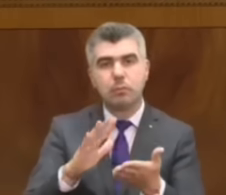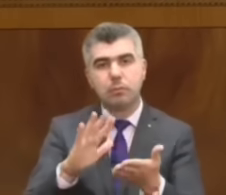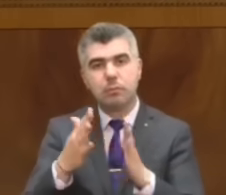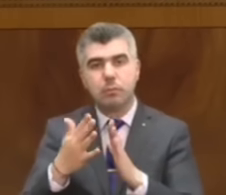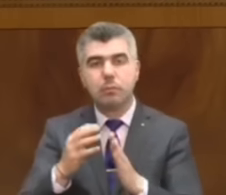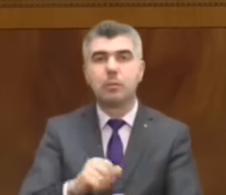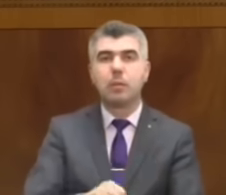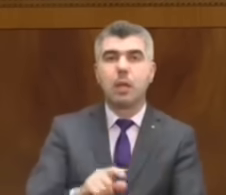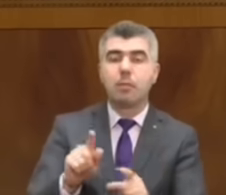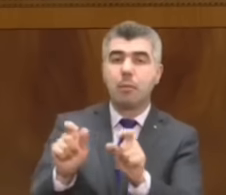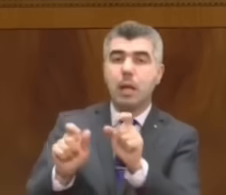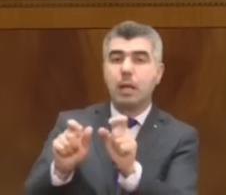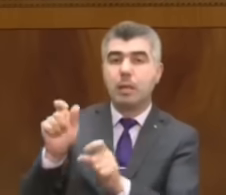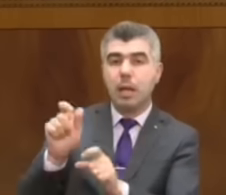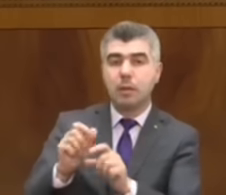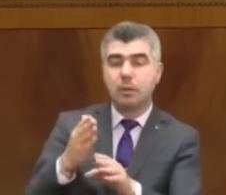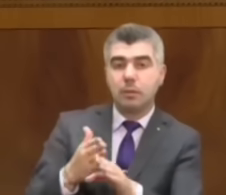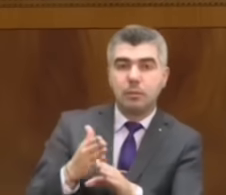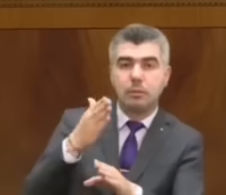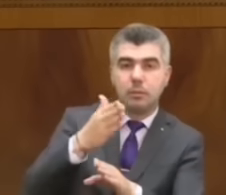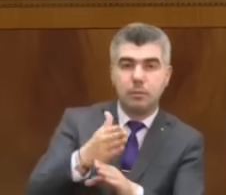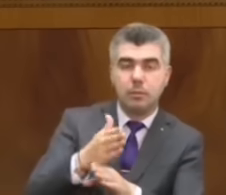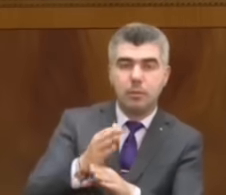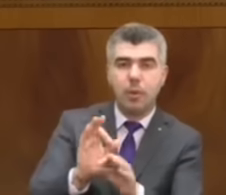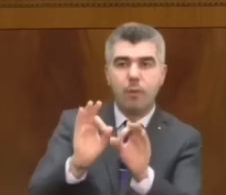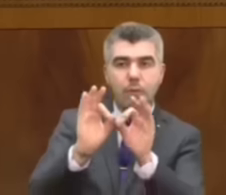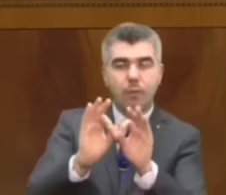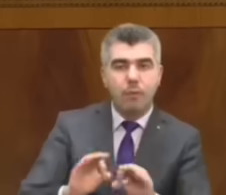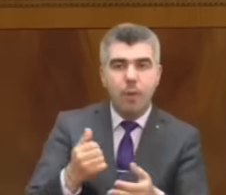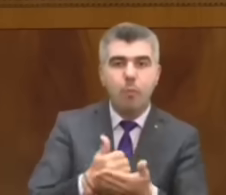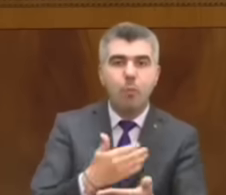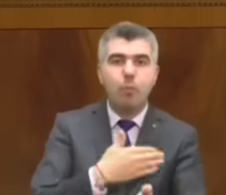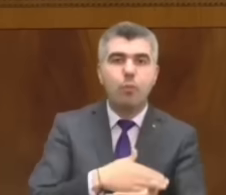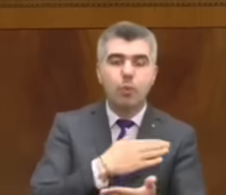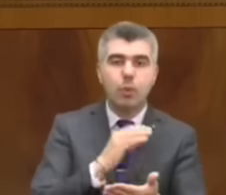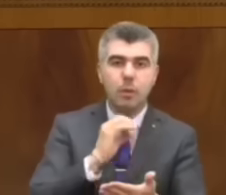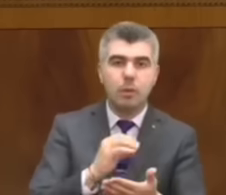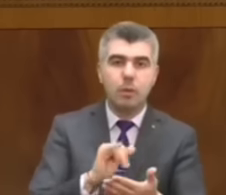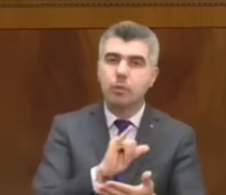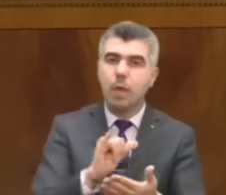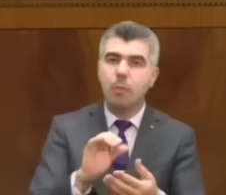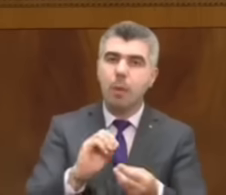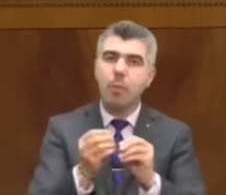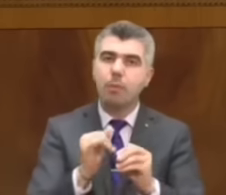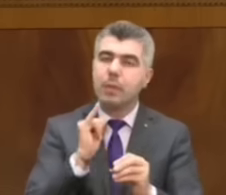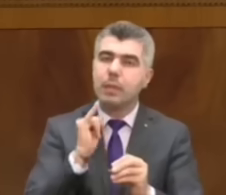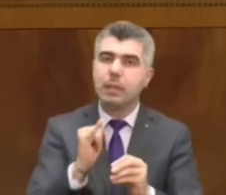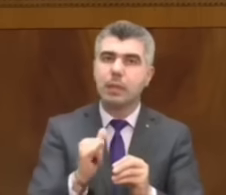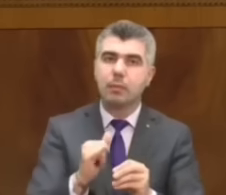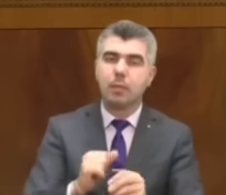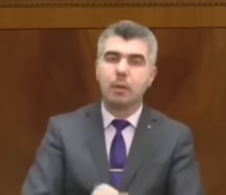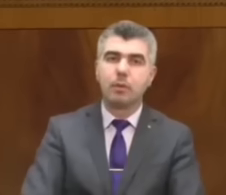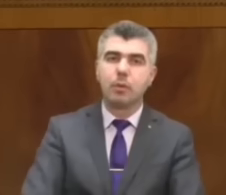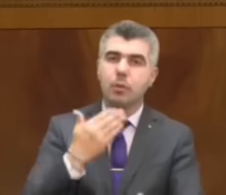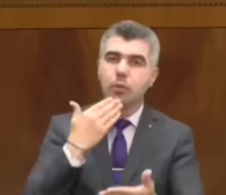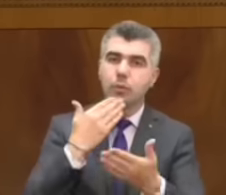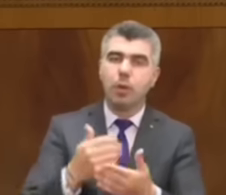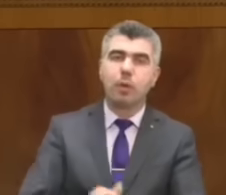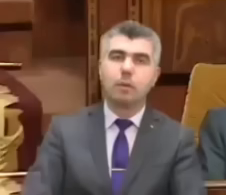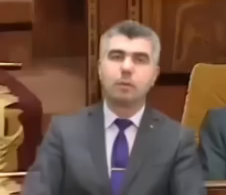مشاوش الناس عند بعض المسؤولين والازواج ديالهم ما كتحلش المشاكل ديالهم. شكرا سي عبد الصمد.